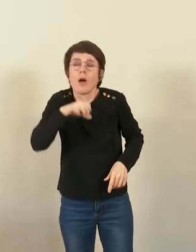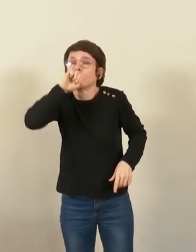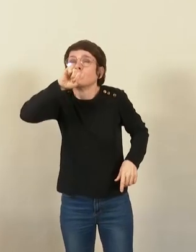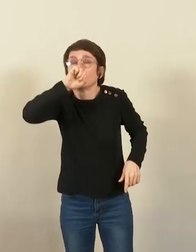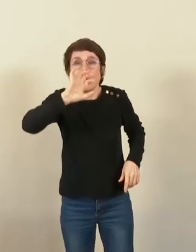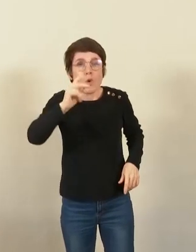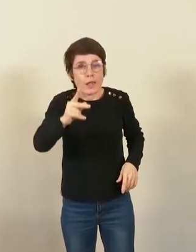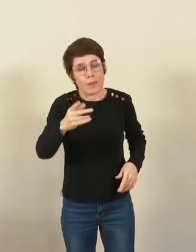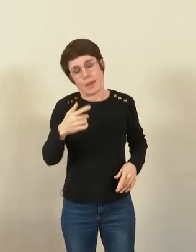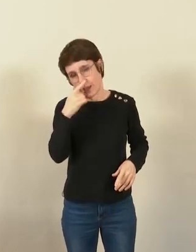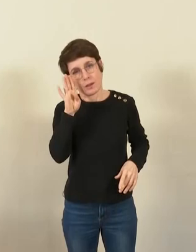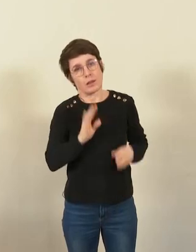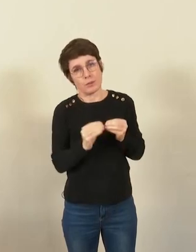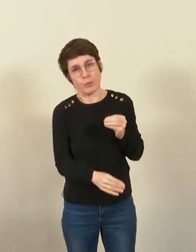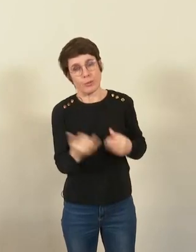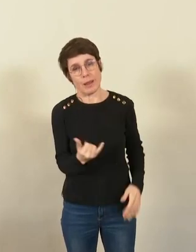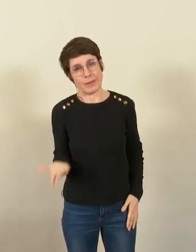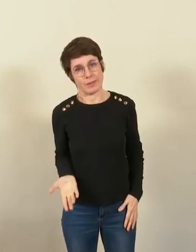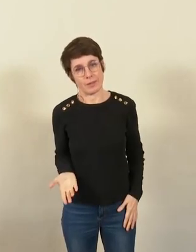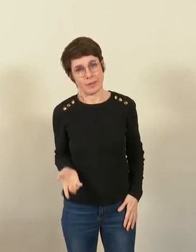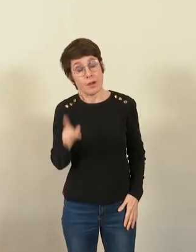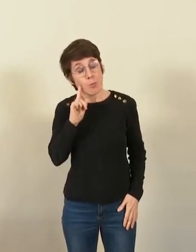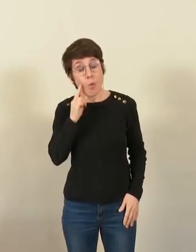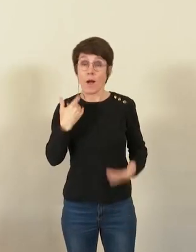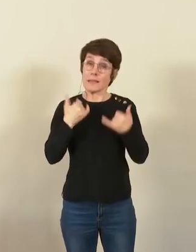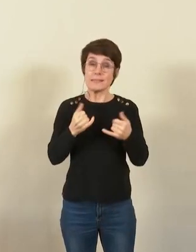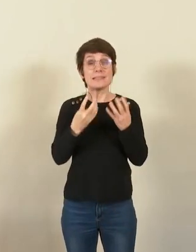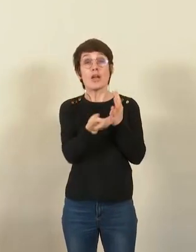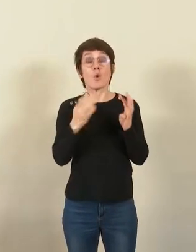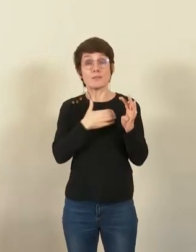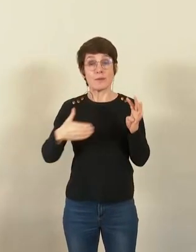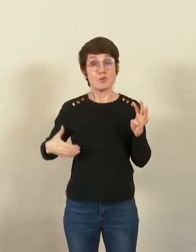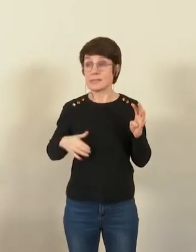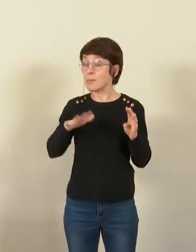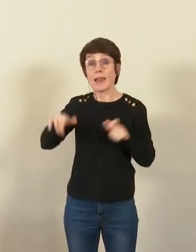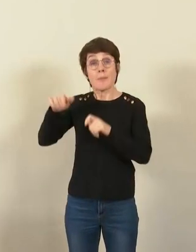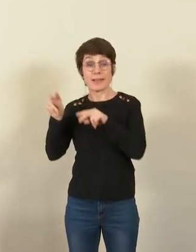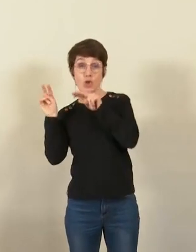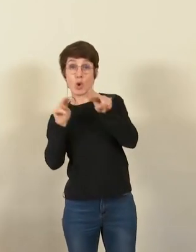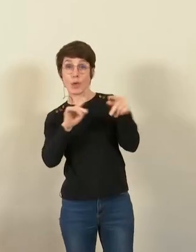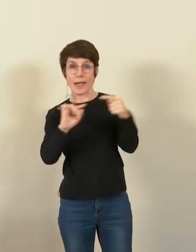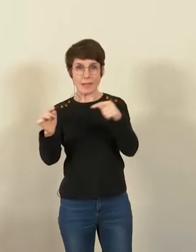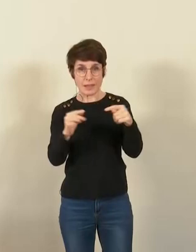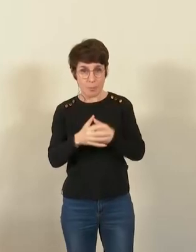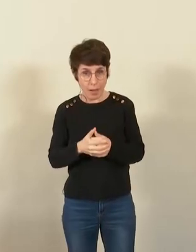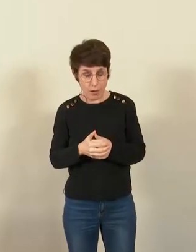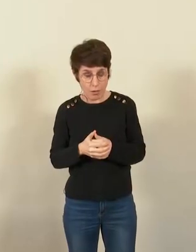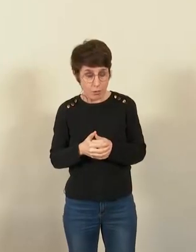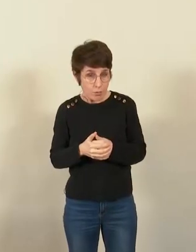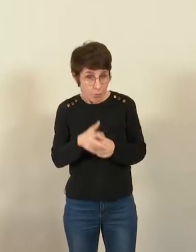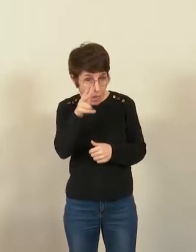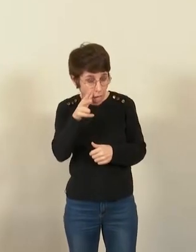épargnez-nous parce que personne ne regarde le conseil municipal de Grenoble et ce serait bien qu'on se focalise sur les enjeux